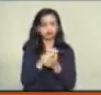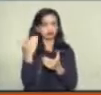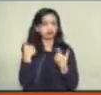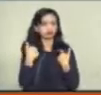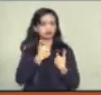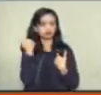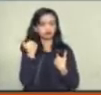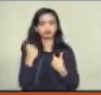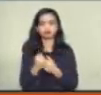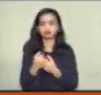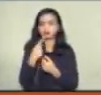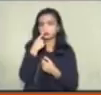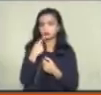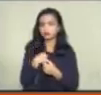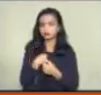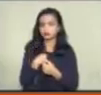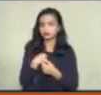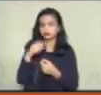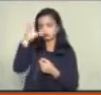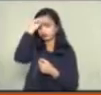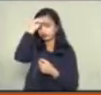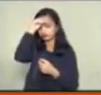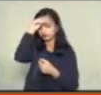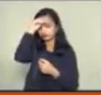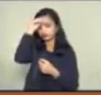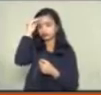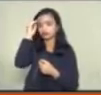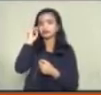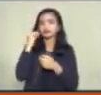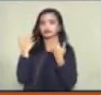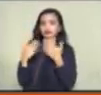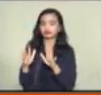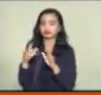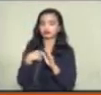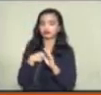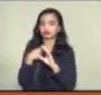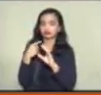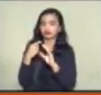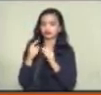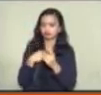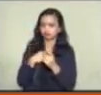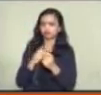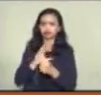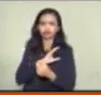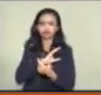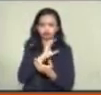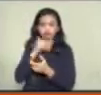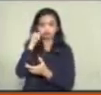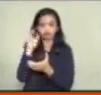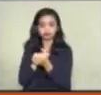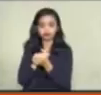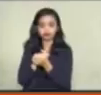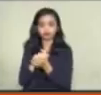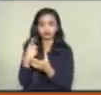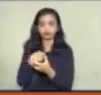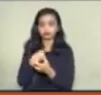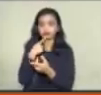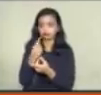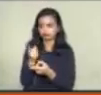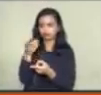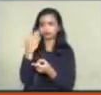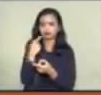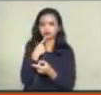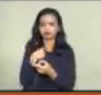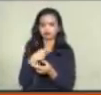idol. Umamin po yung one, idol, yung lalaki, nakausap po po, naglakas doon po ako. Pero yung asawa ko, kinausap po rin po. Sabi ko sa kanya, umamin